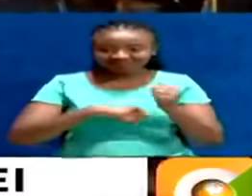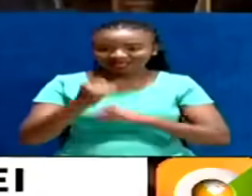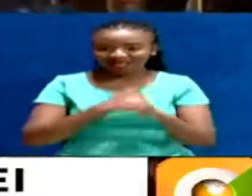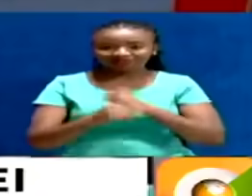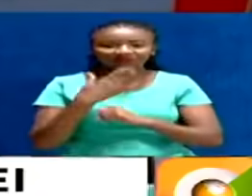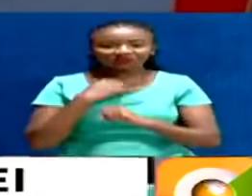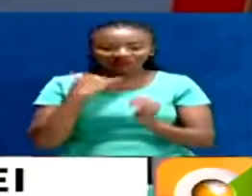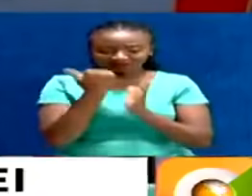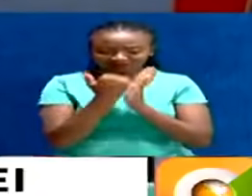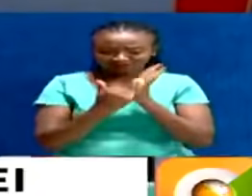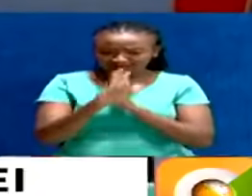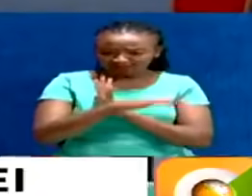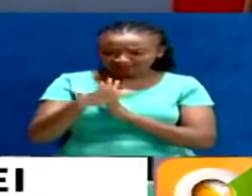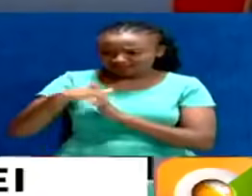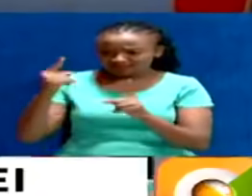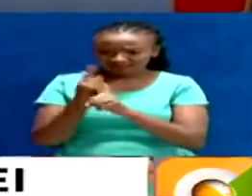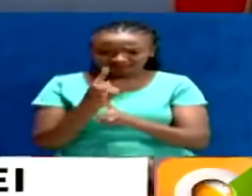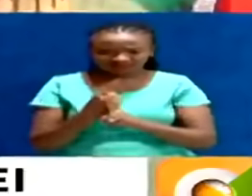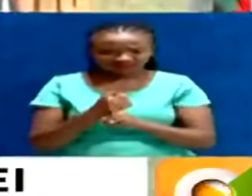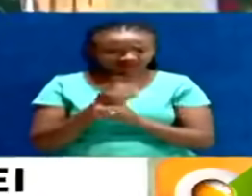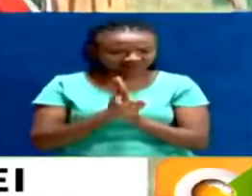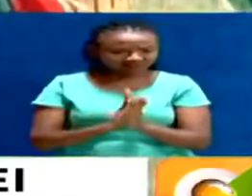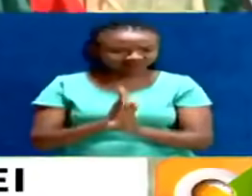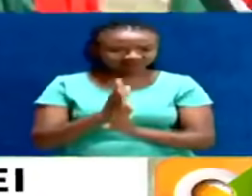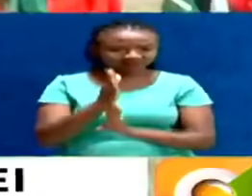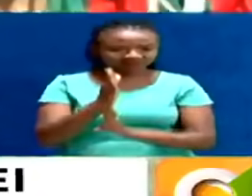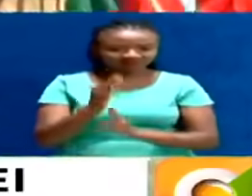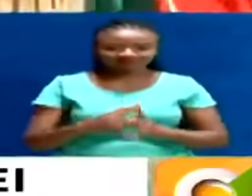za kulainisha kila eneo lililoonekana kombo.